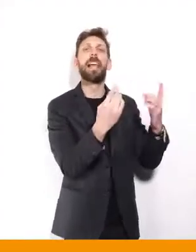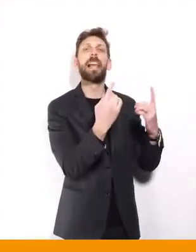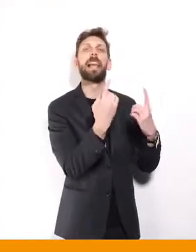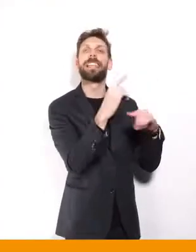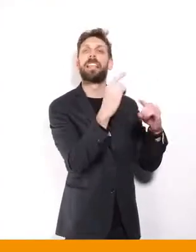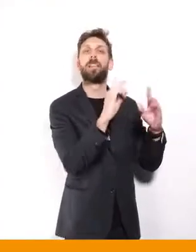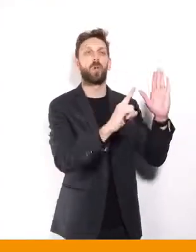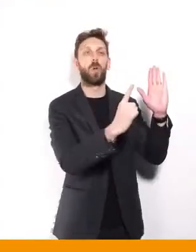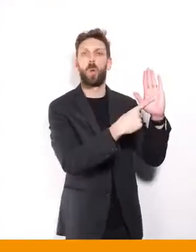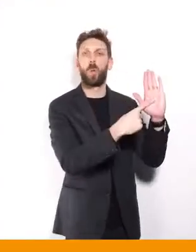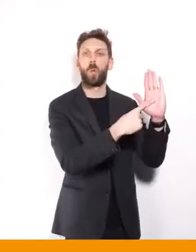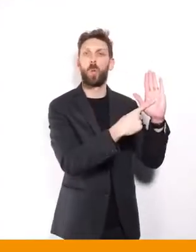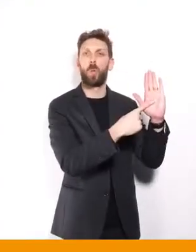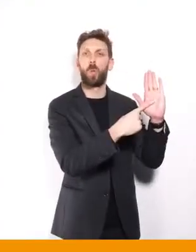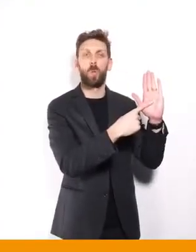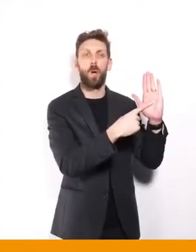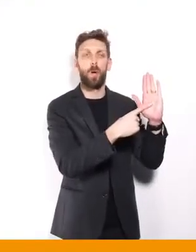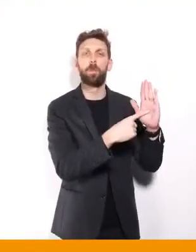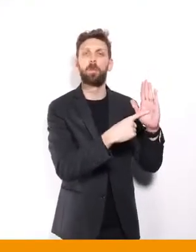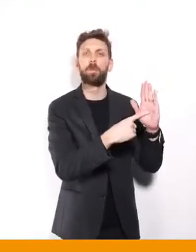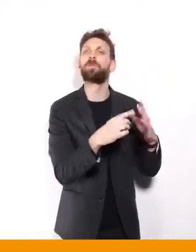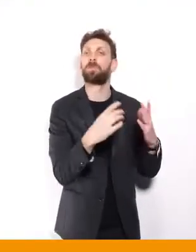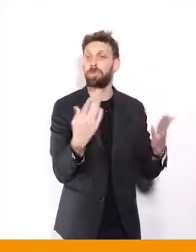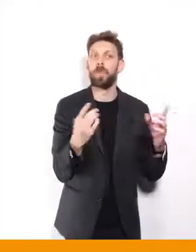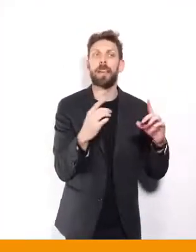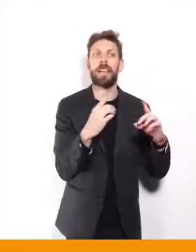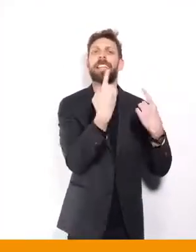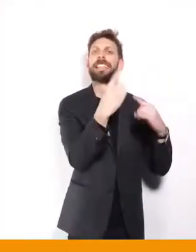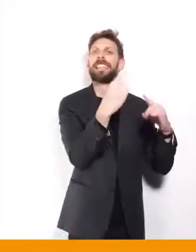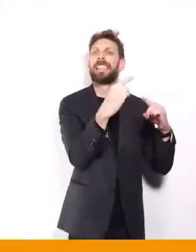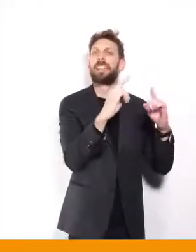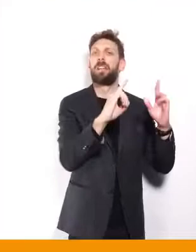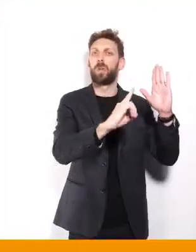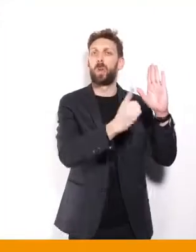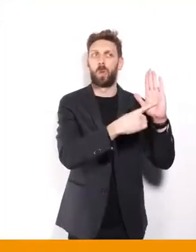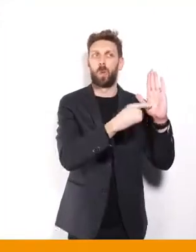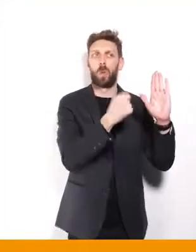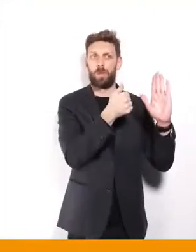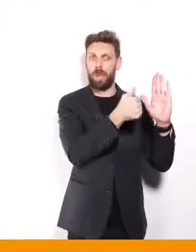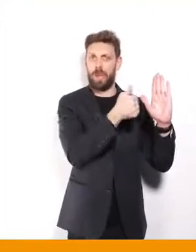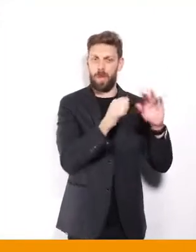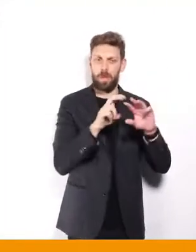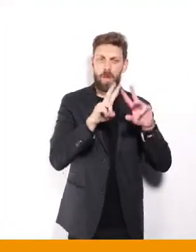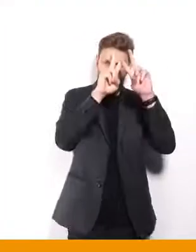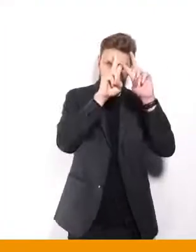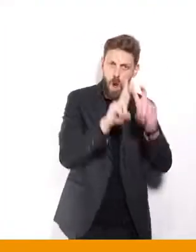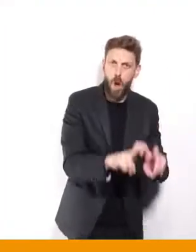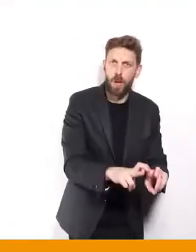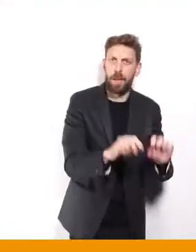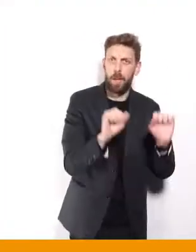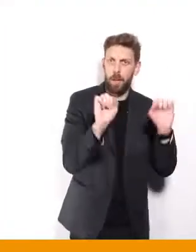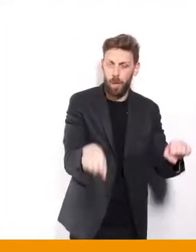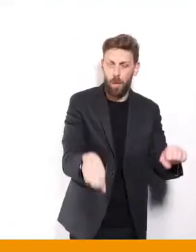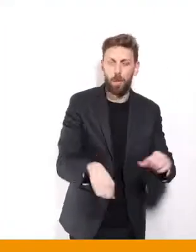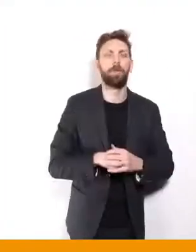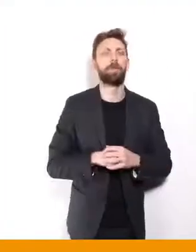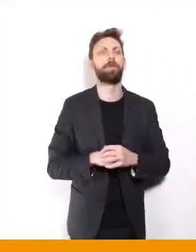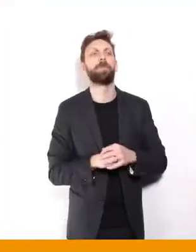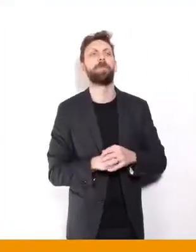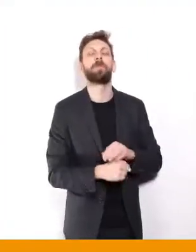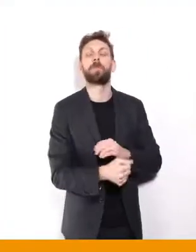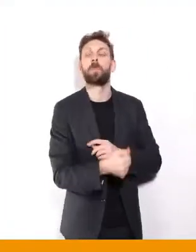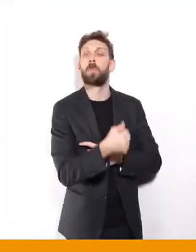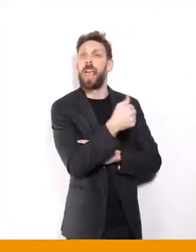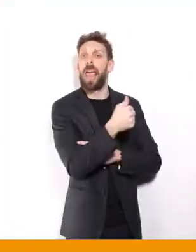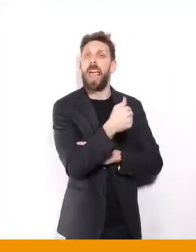fois un pouvoir, vous voyez bien, c'est une capacité d'enquête, c'est une capacité